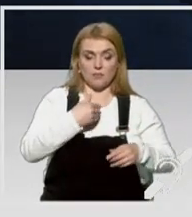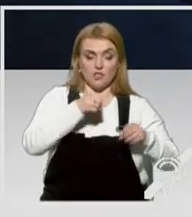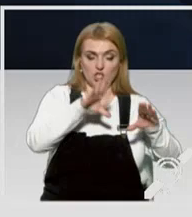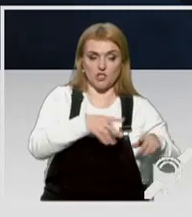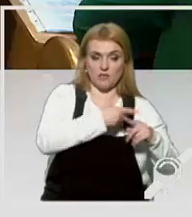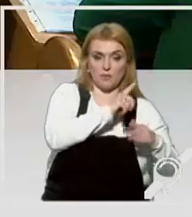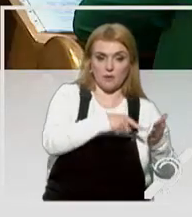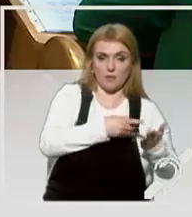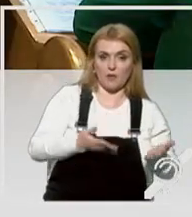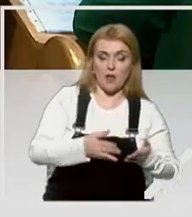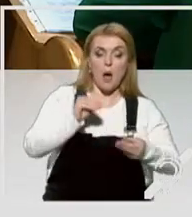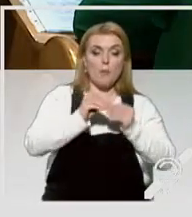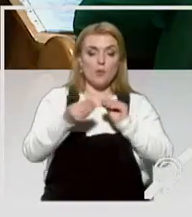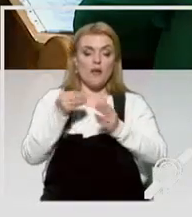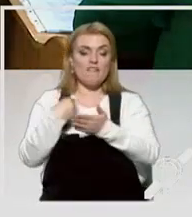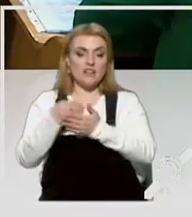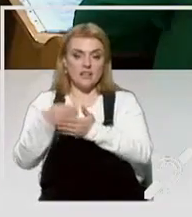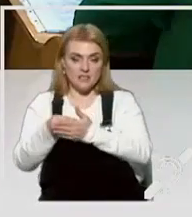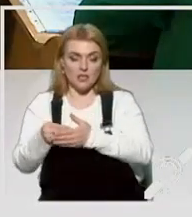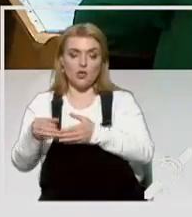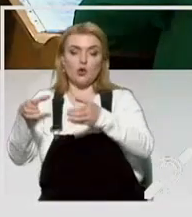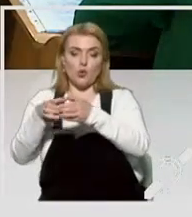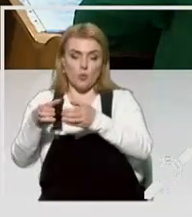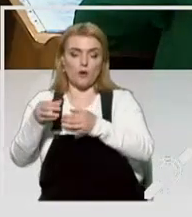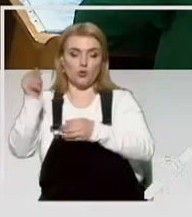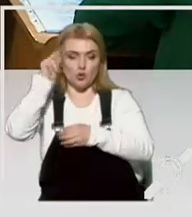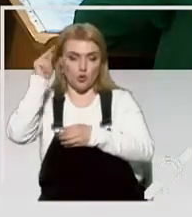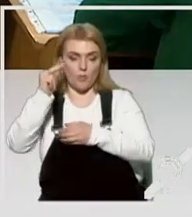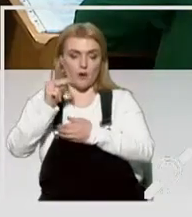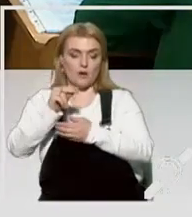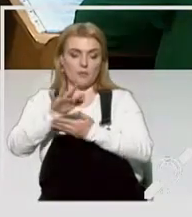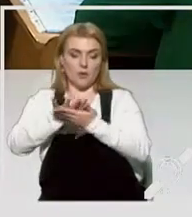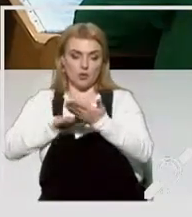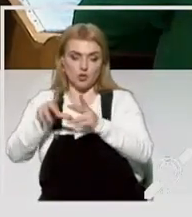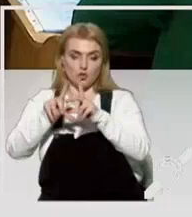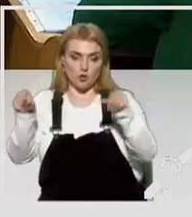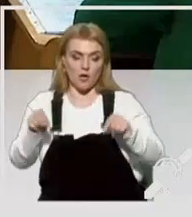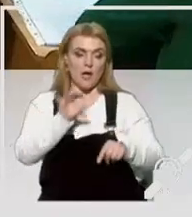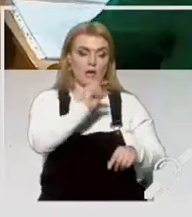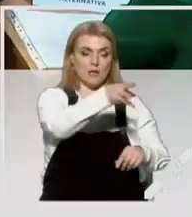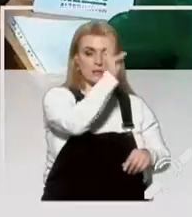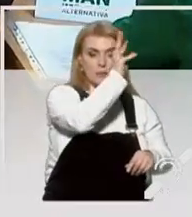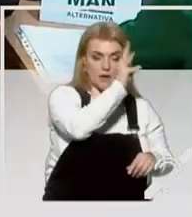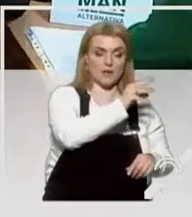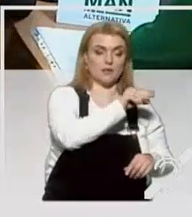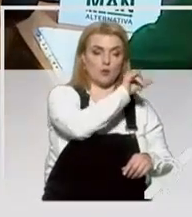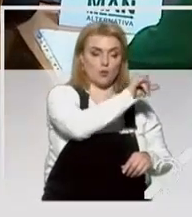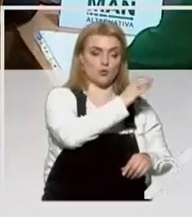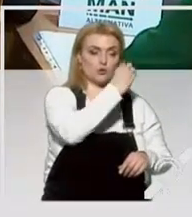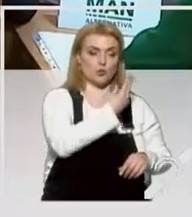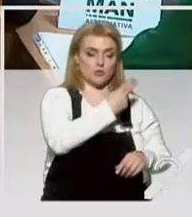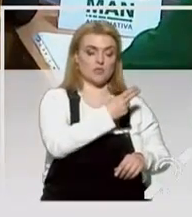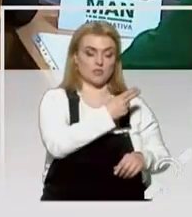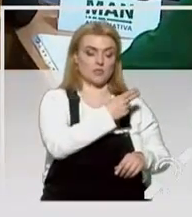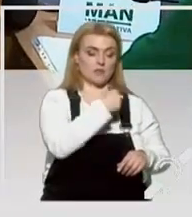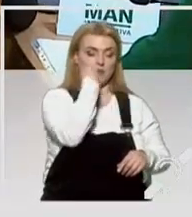устраивать политическое шоу. Проблема финансирования группелор ку программ прелунжит и ча салариилор пентру асистенции персонал рамын фара